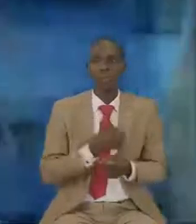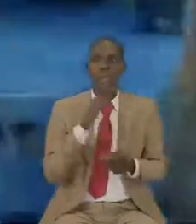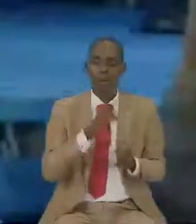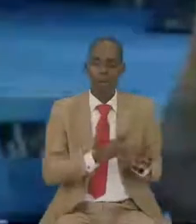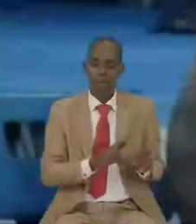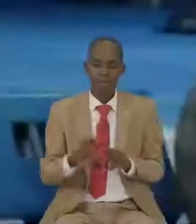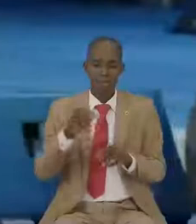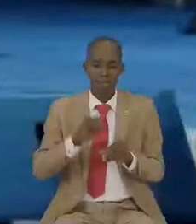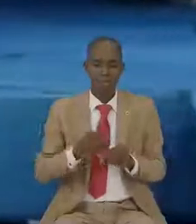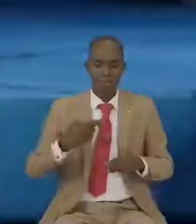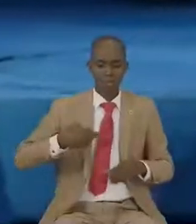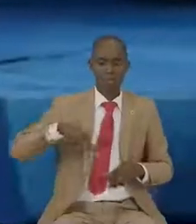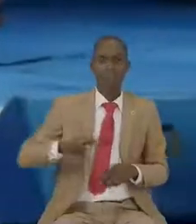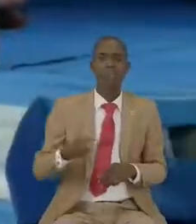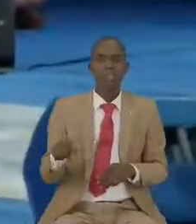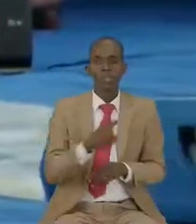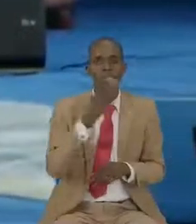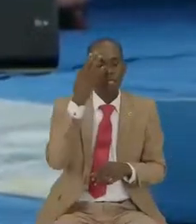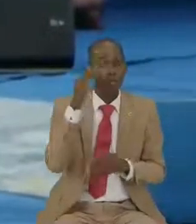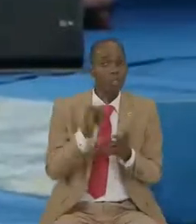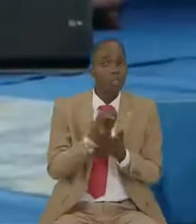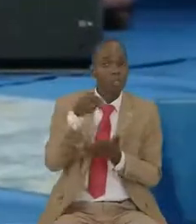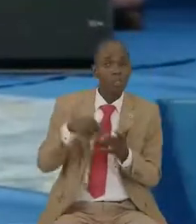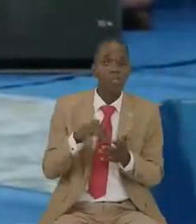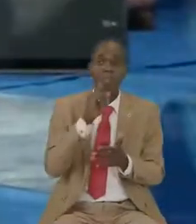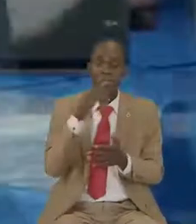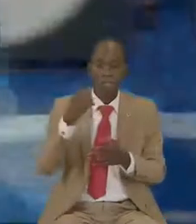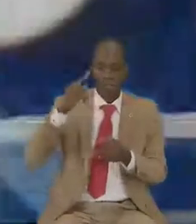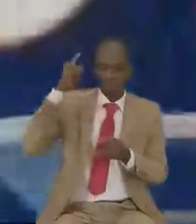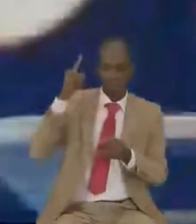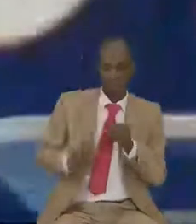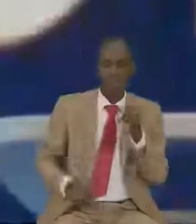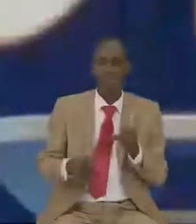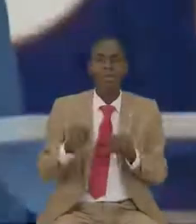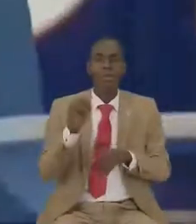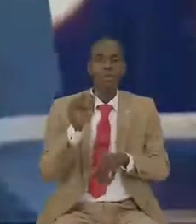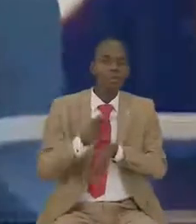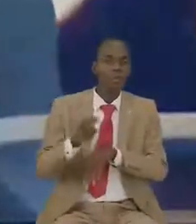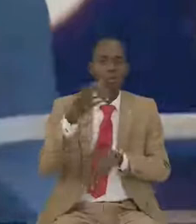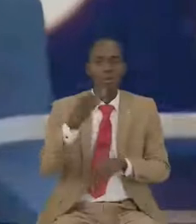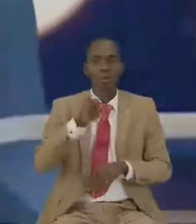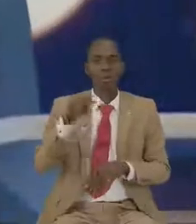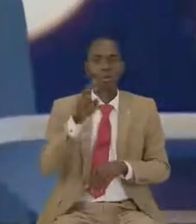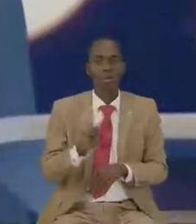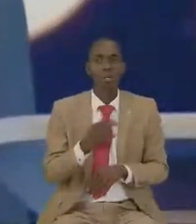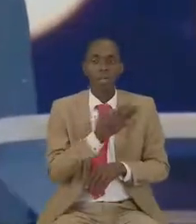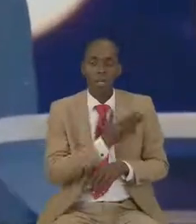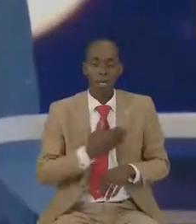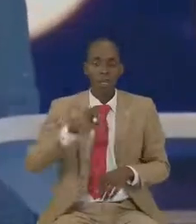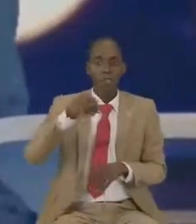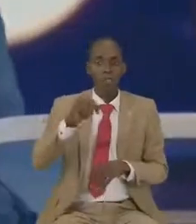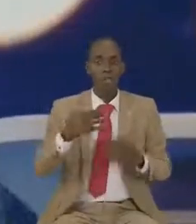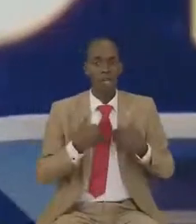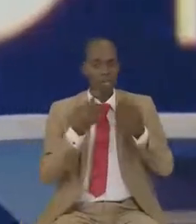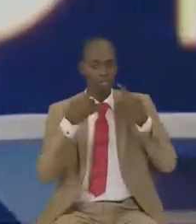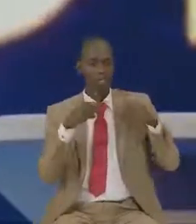religion. Ils savaient que voici le point culminant du ministère de Jean et il a déclaré